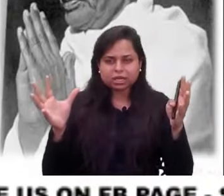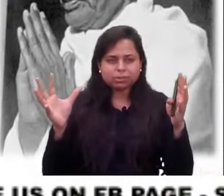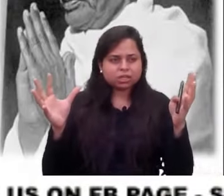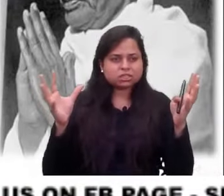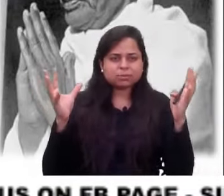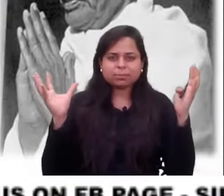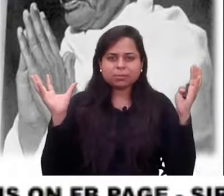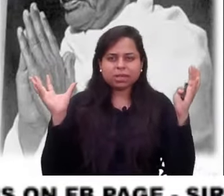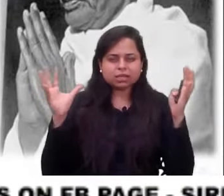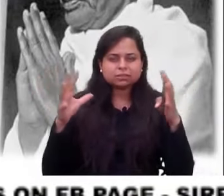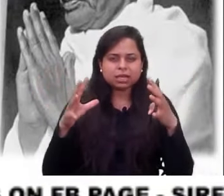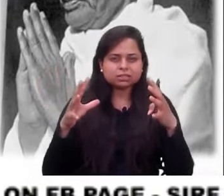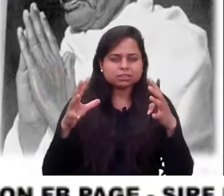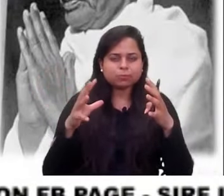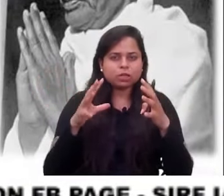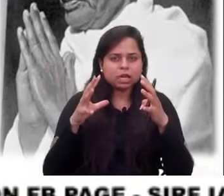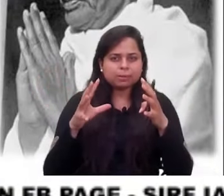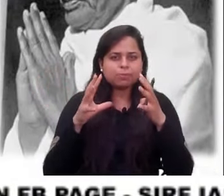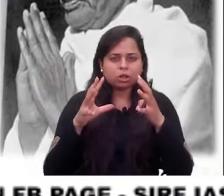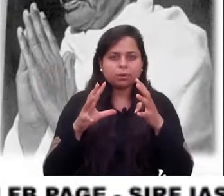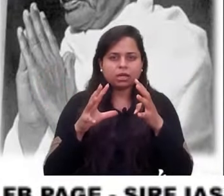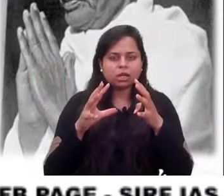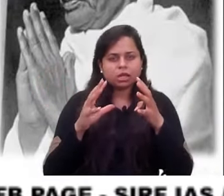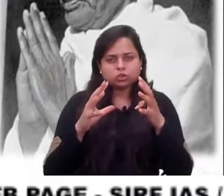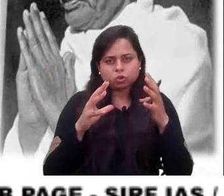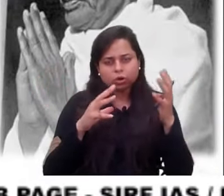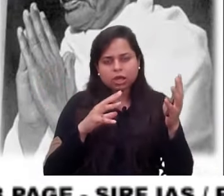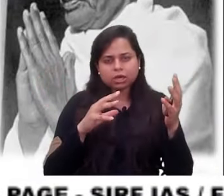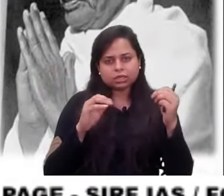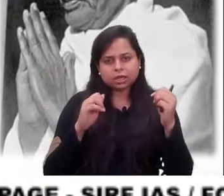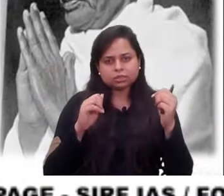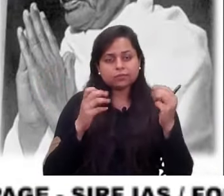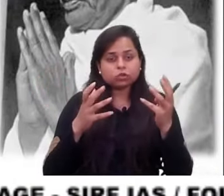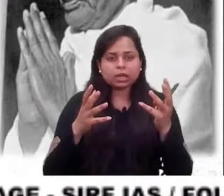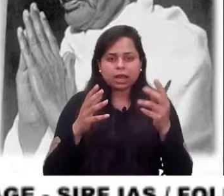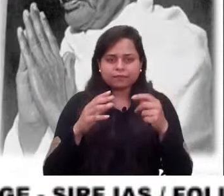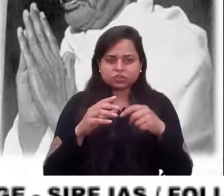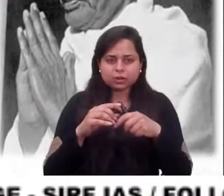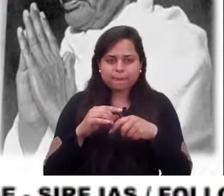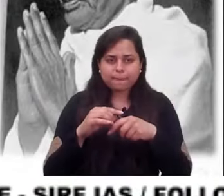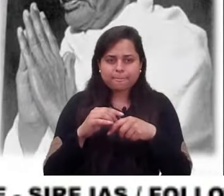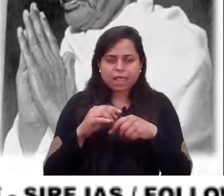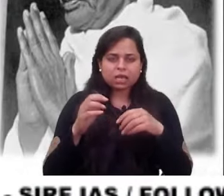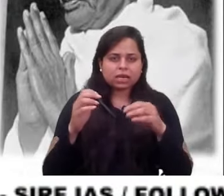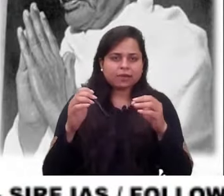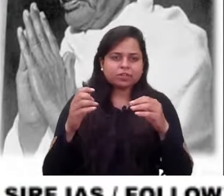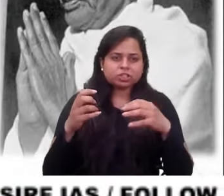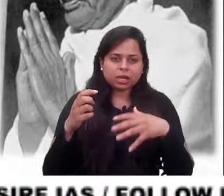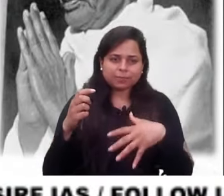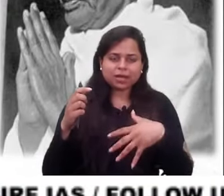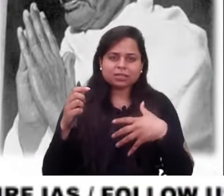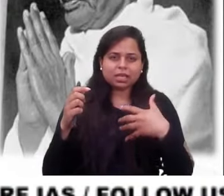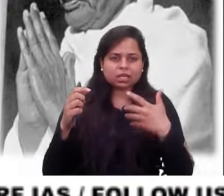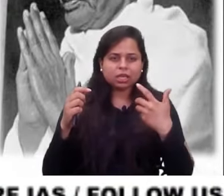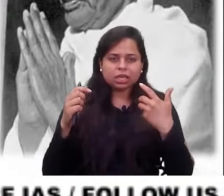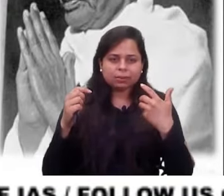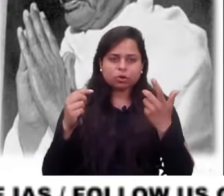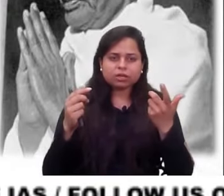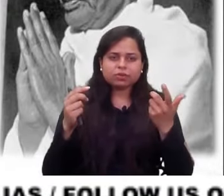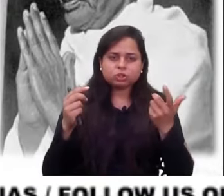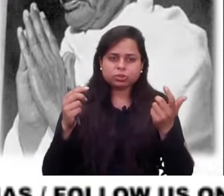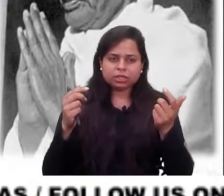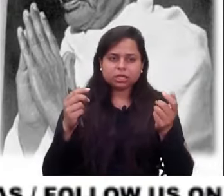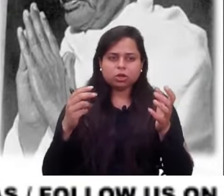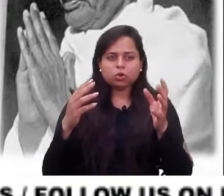यह सोसाइटी में कल समय एक साथ सबको लाने में बहुत बड़ा जो रोड़ा अटक रहा था वह लैंग्वेज का लैंग्वेज अब क्या थी एक